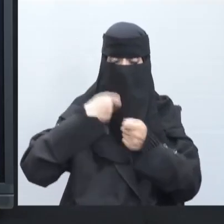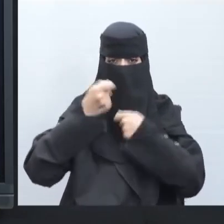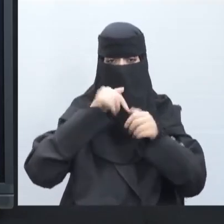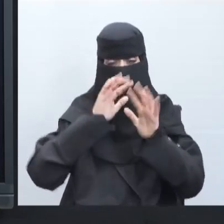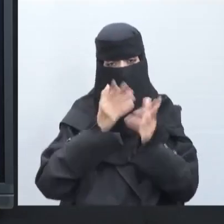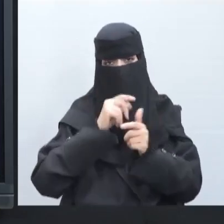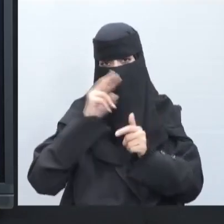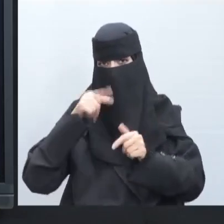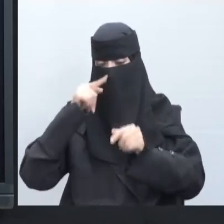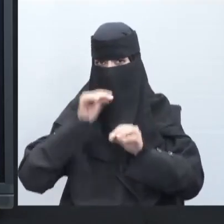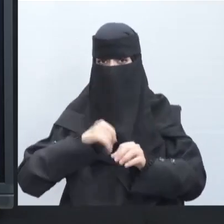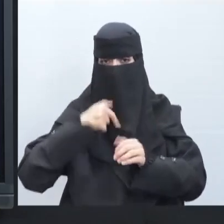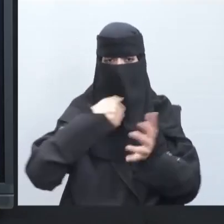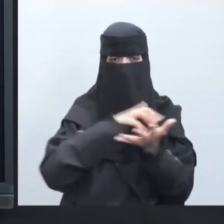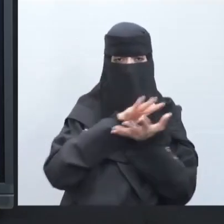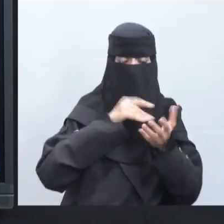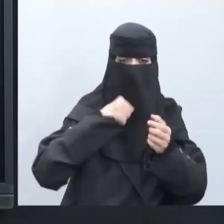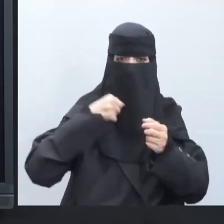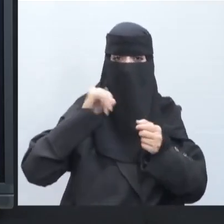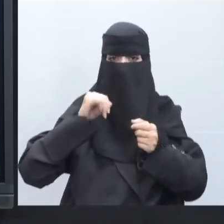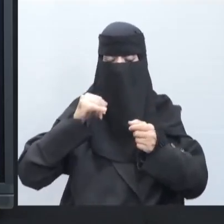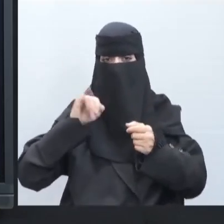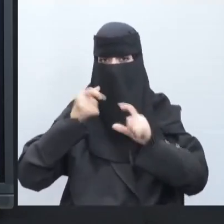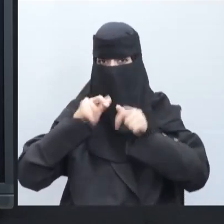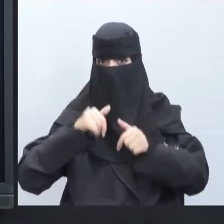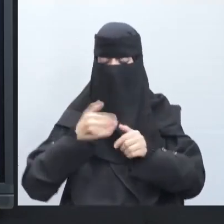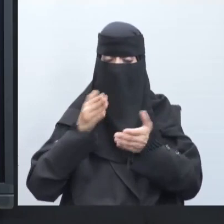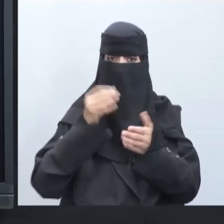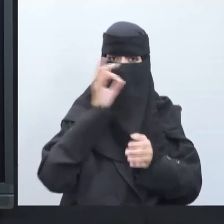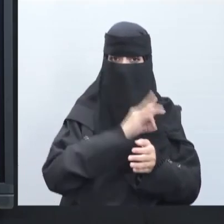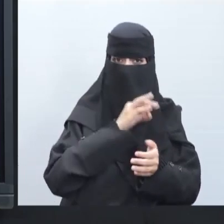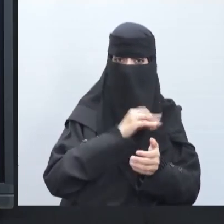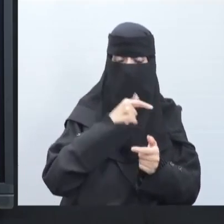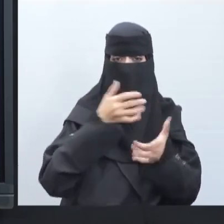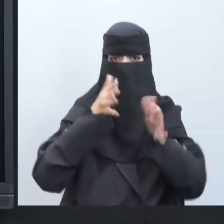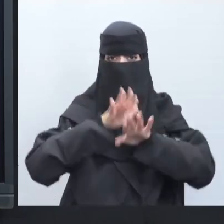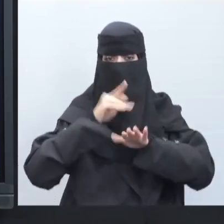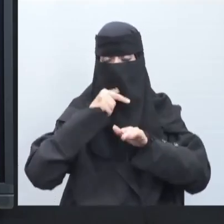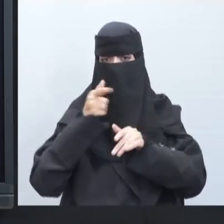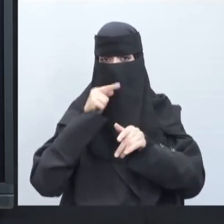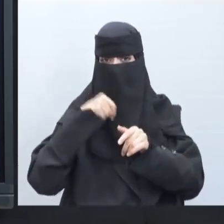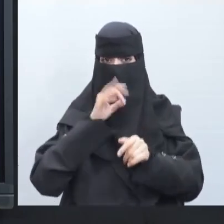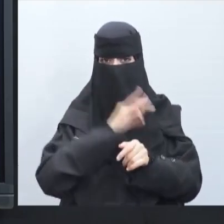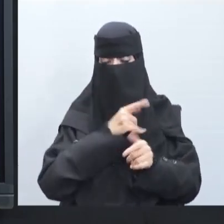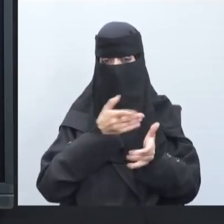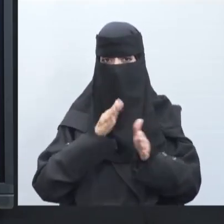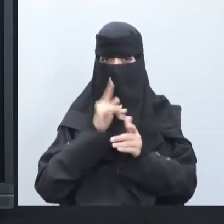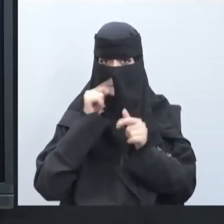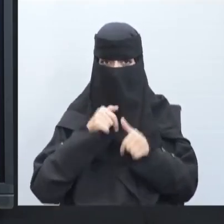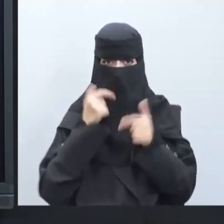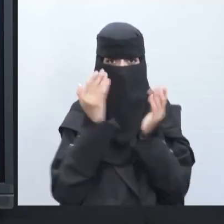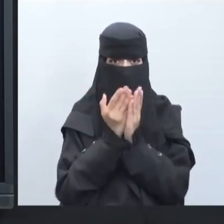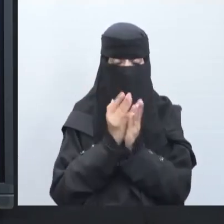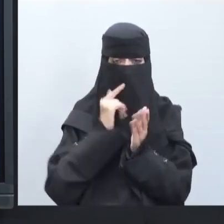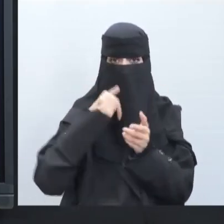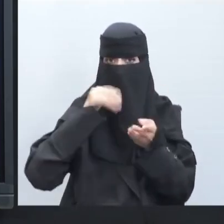غيره وبالتالي قد نضر المنظمه اكبر مما نفيد او نحق لها ارباح لذلك لابد ان ندرس عمليه